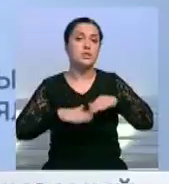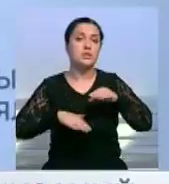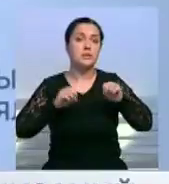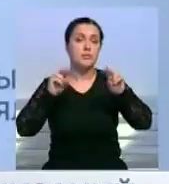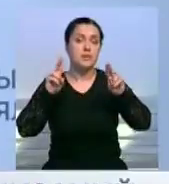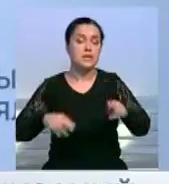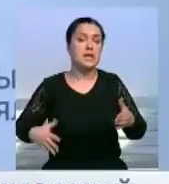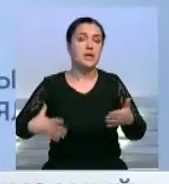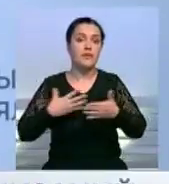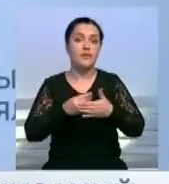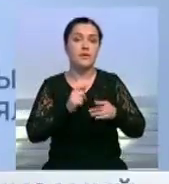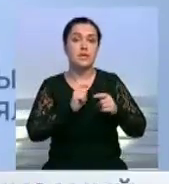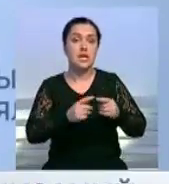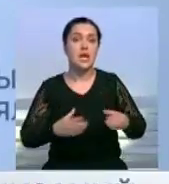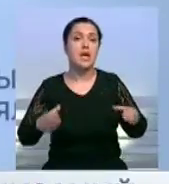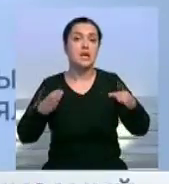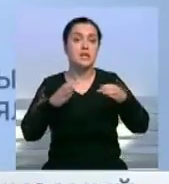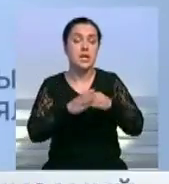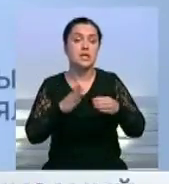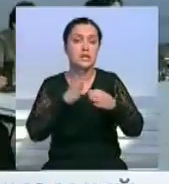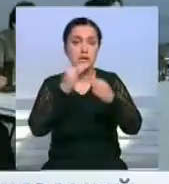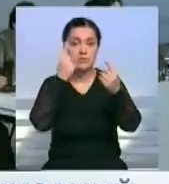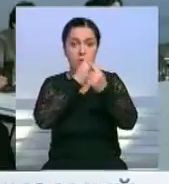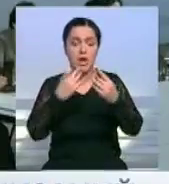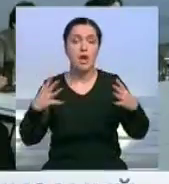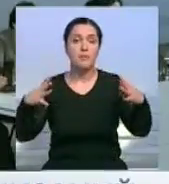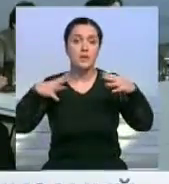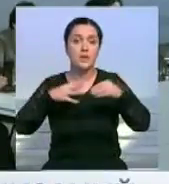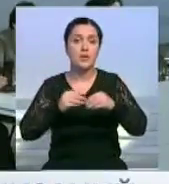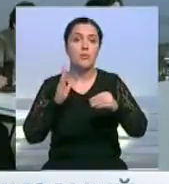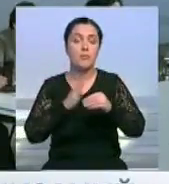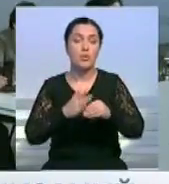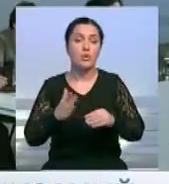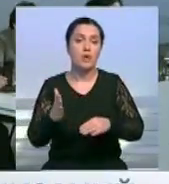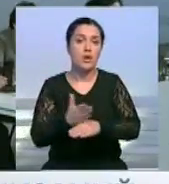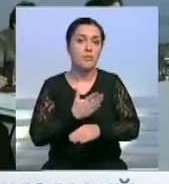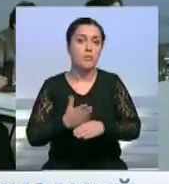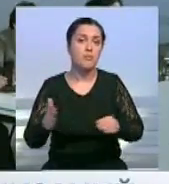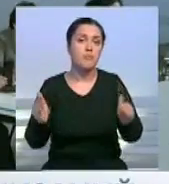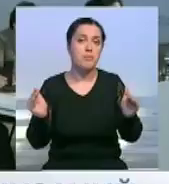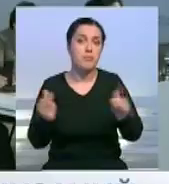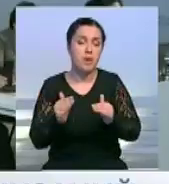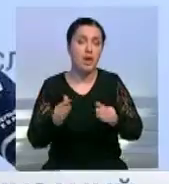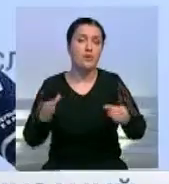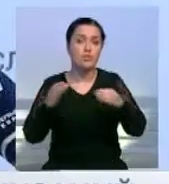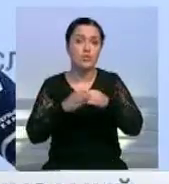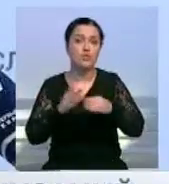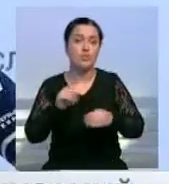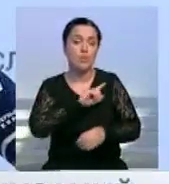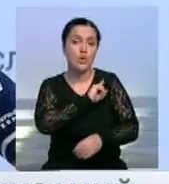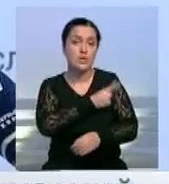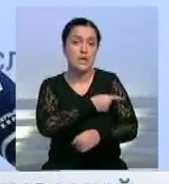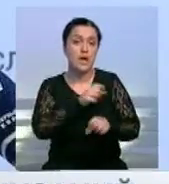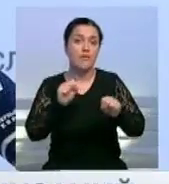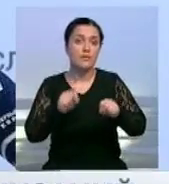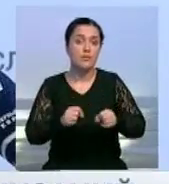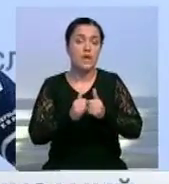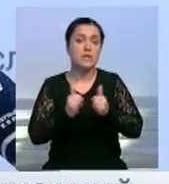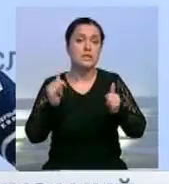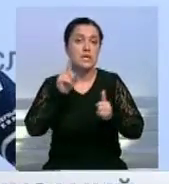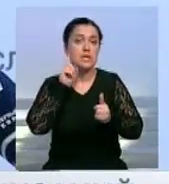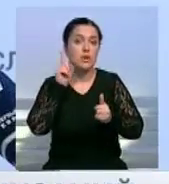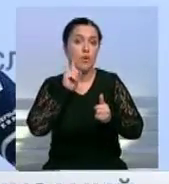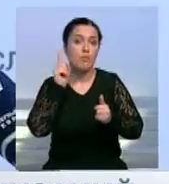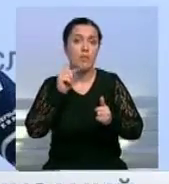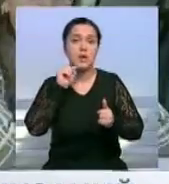международных экспертов и инвестиций ассоциация призвана объединить более мелкие структуры для того чтобы усилить возможности в развитие